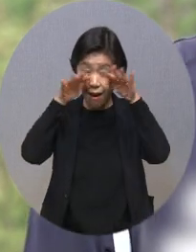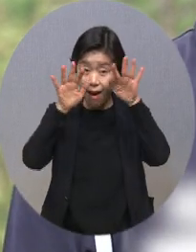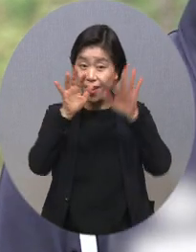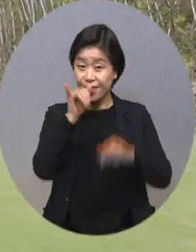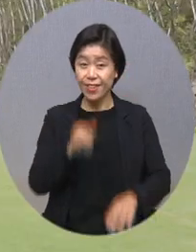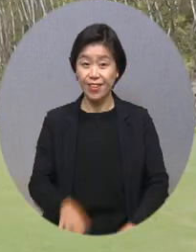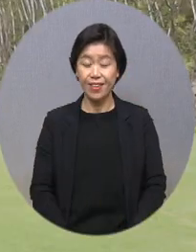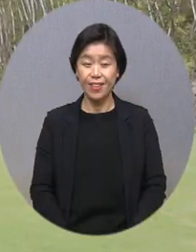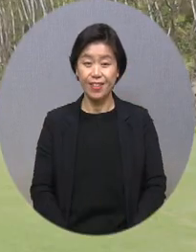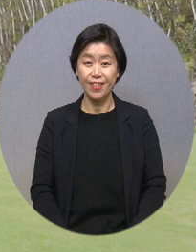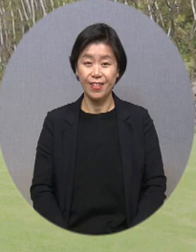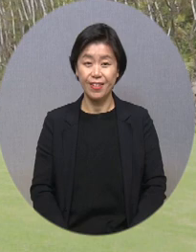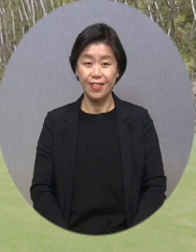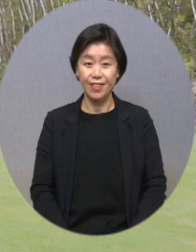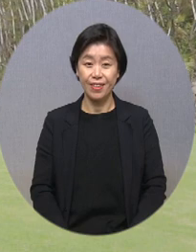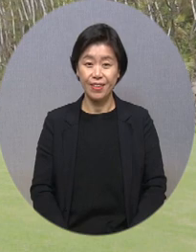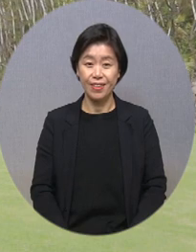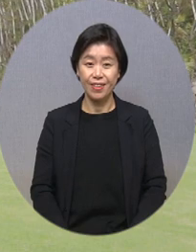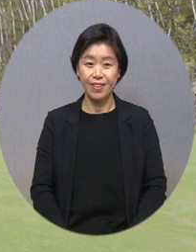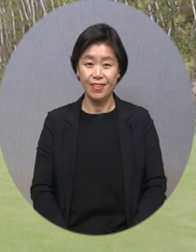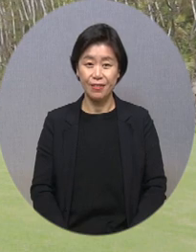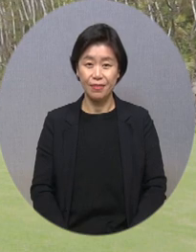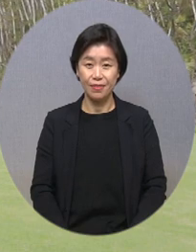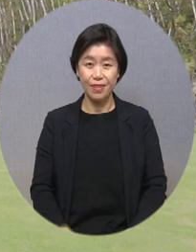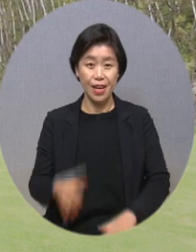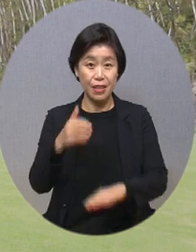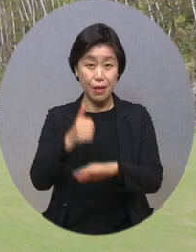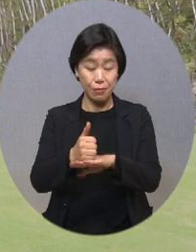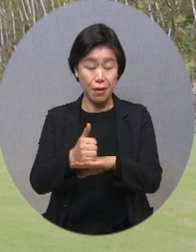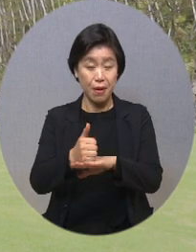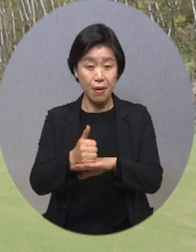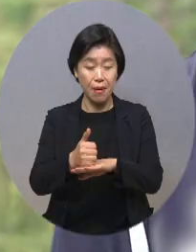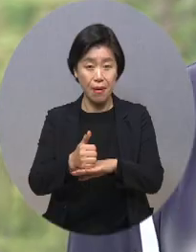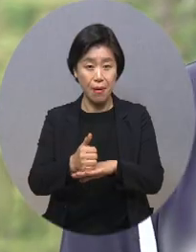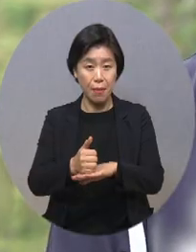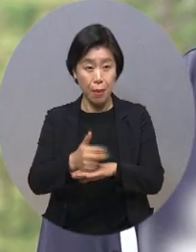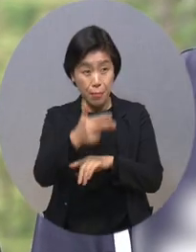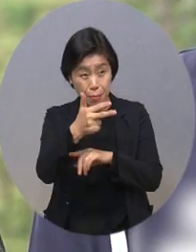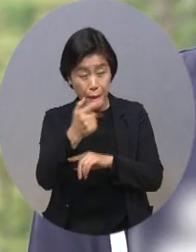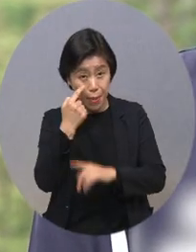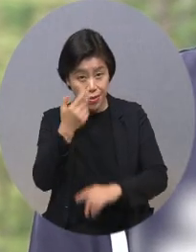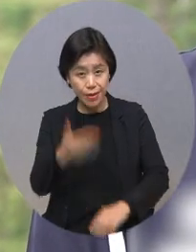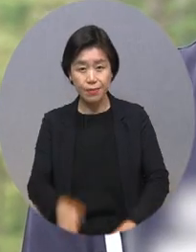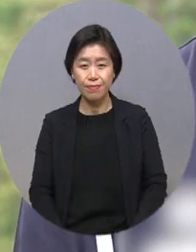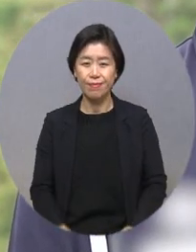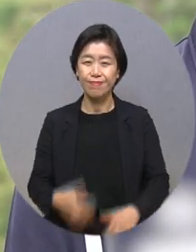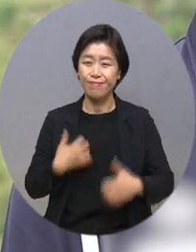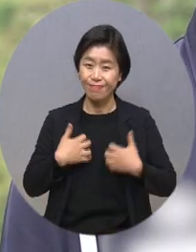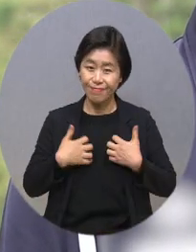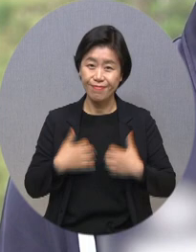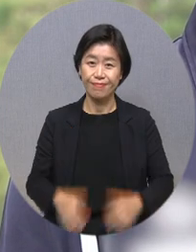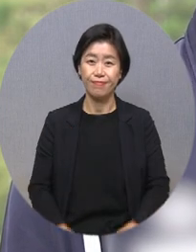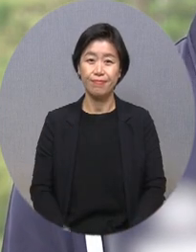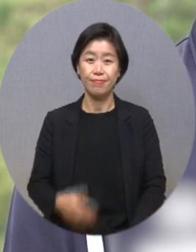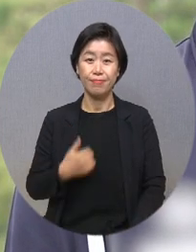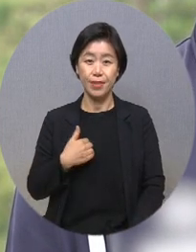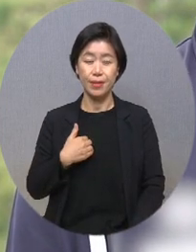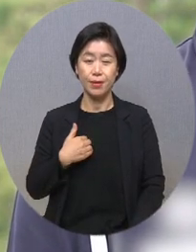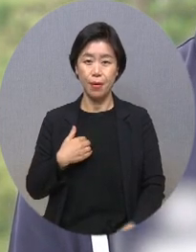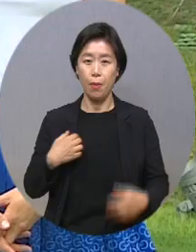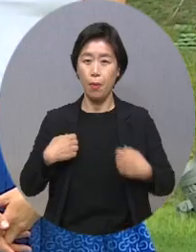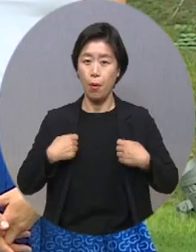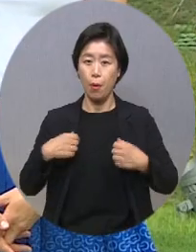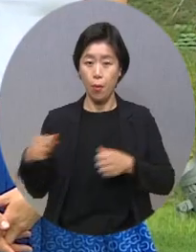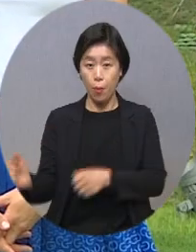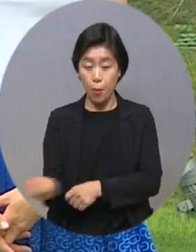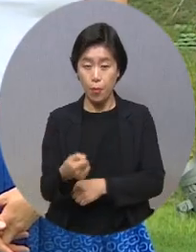때 긴 속눈썹 한번 보여주면 되겠다. 우선 자기소개. 반갑습니다. 저는 골프 브랜드를 운영하고